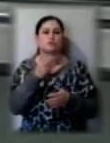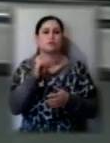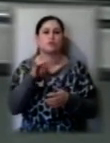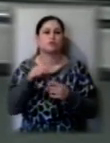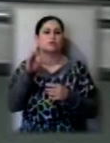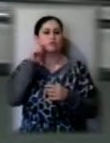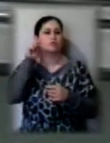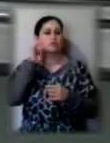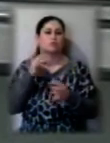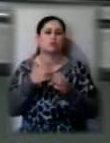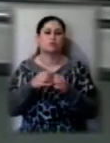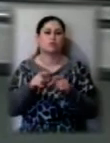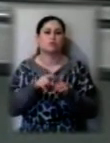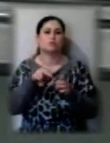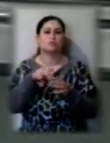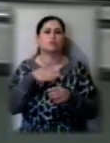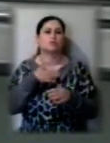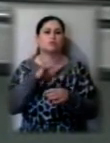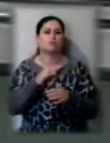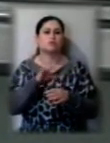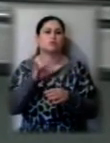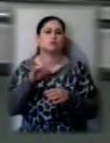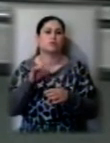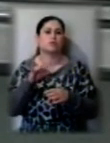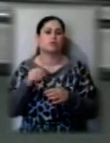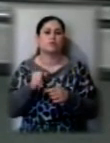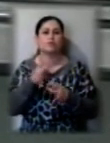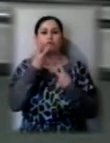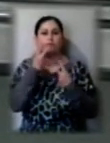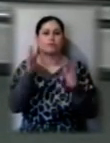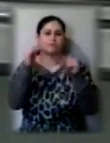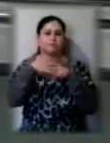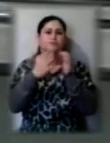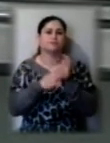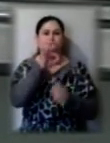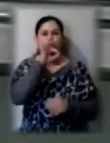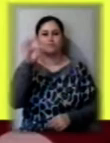радіо Херсон та заходьте на наш сайт Суспільне медіа. Наступний випуск в ефірі о 19:00. До зустрічі.